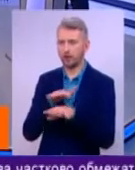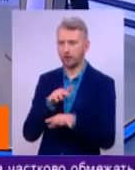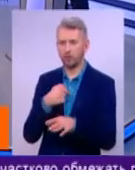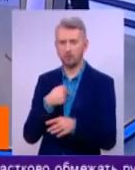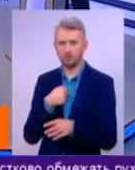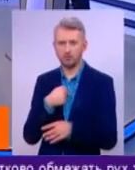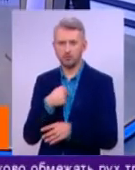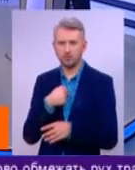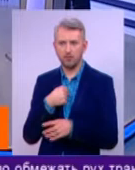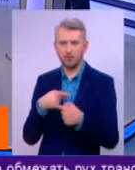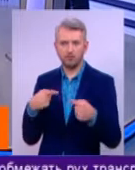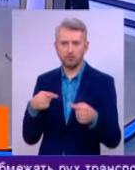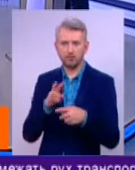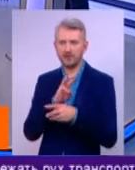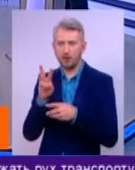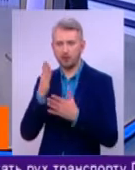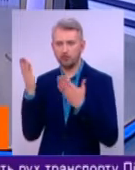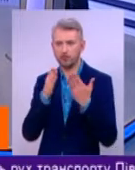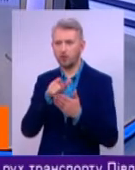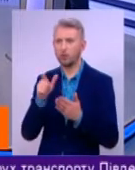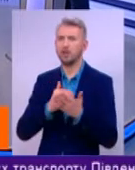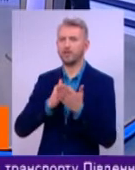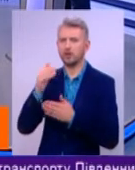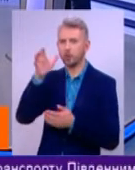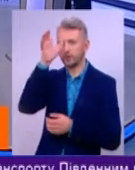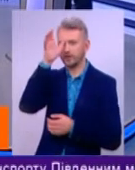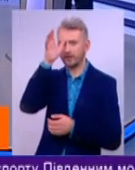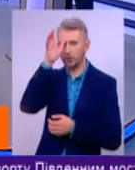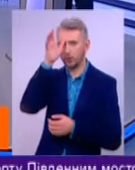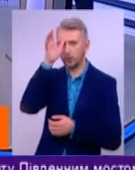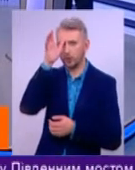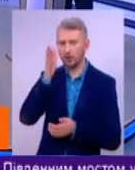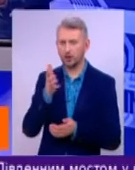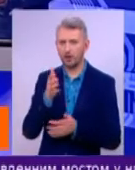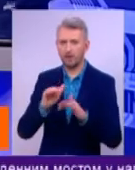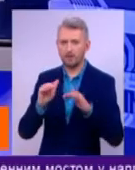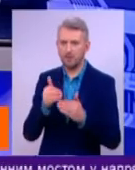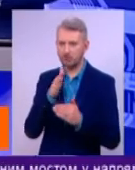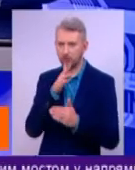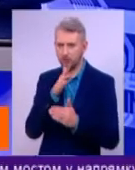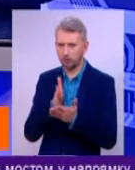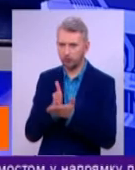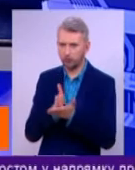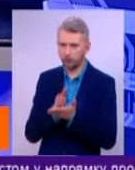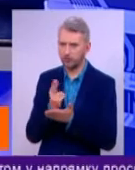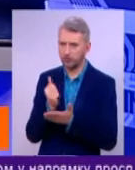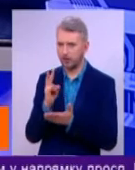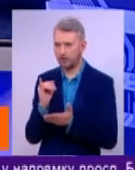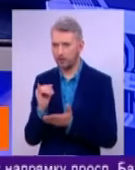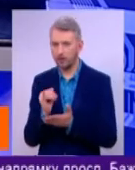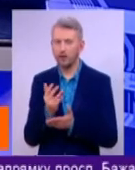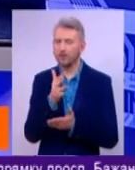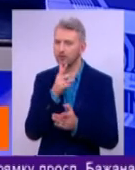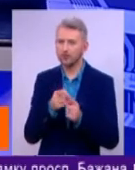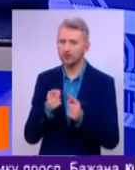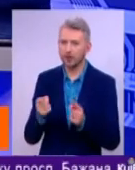мені доводилося на деяких ресурсах читати, що люди з вищою освітою менше часу. Так це чи ні? Так. Скільки саме,